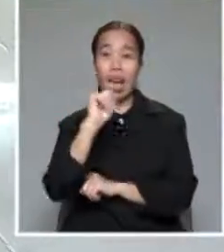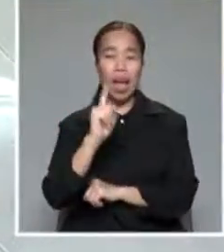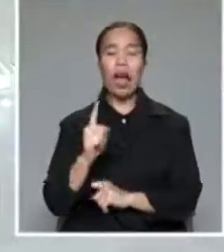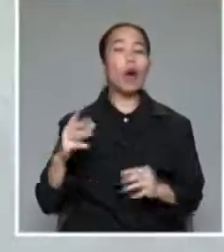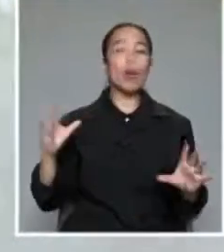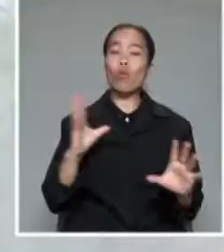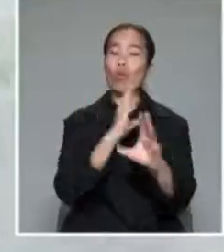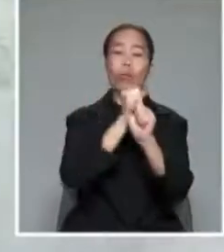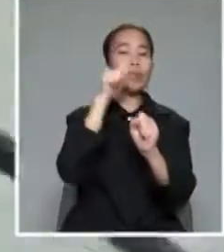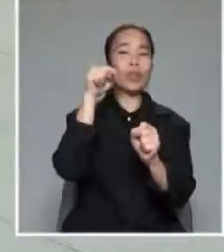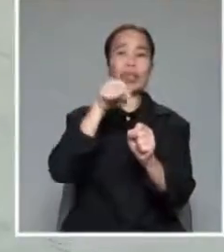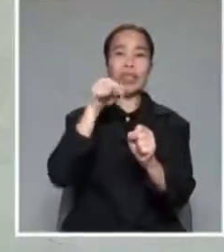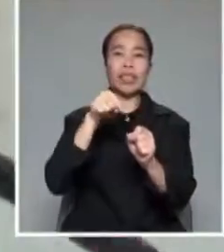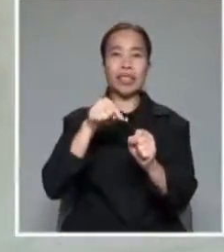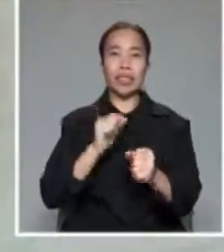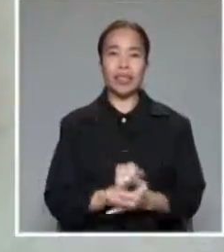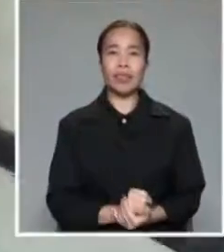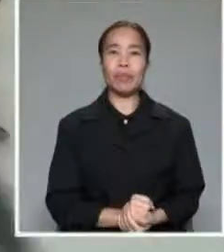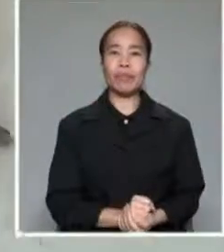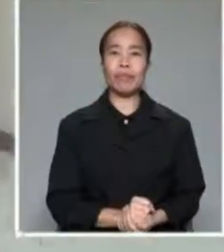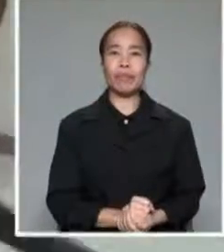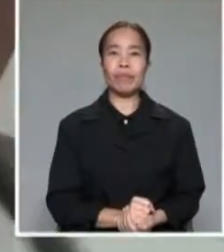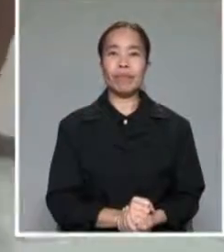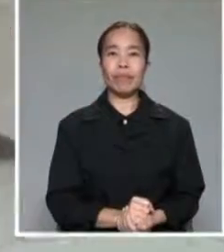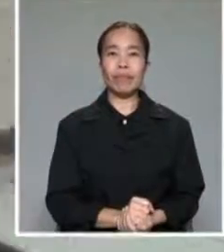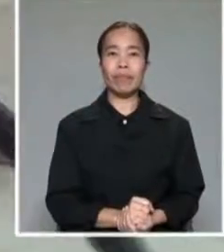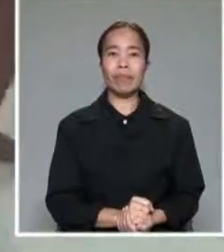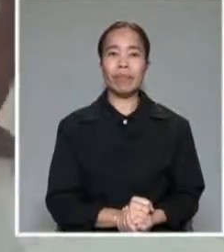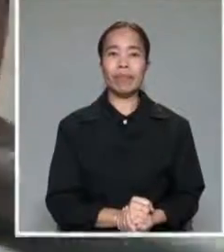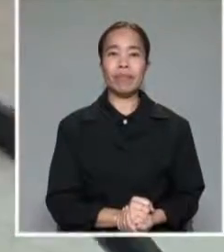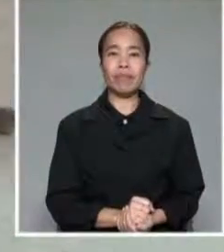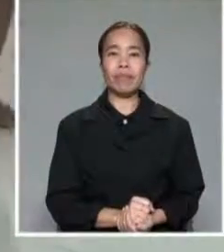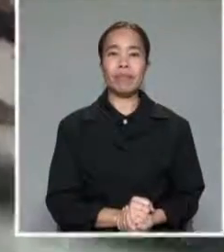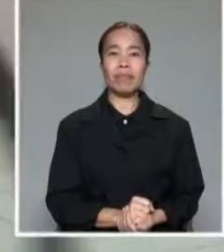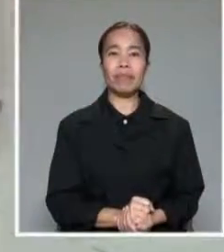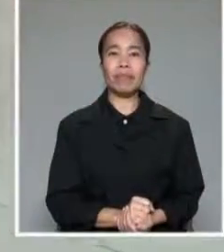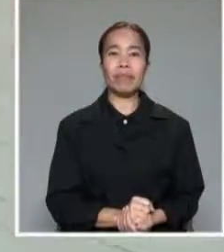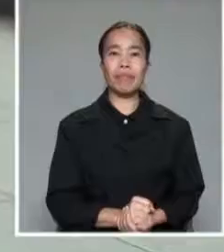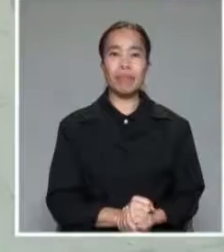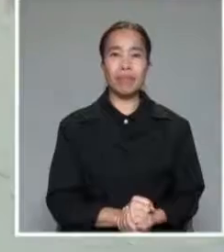าให้หมดเลยนะฮะเนี่ย